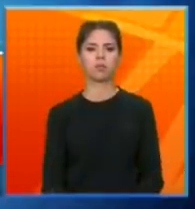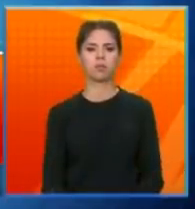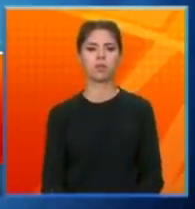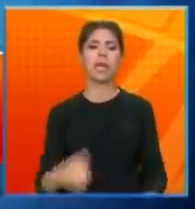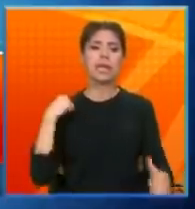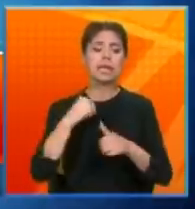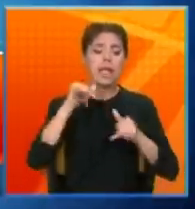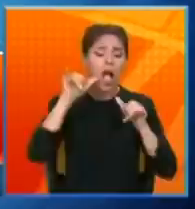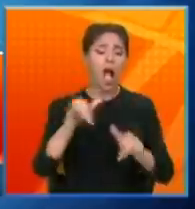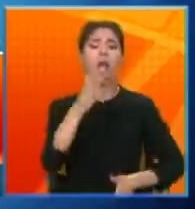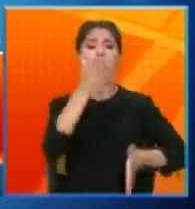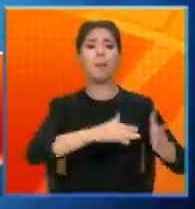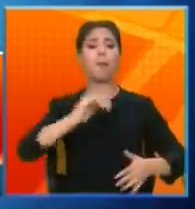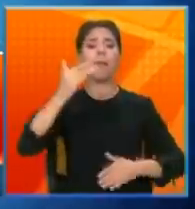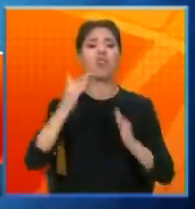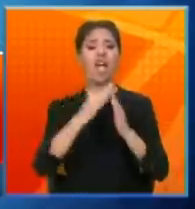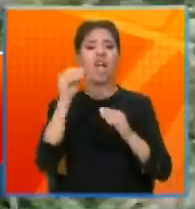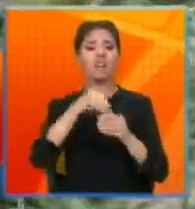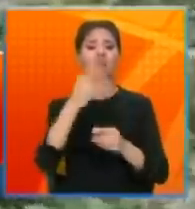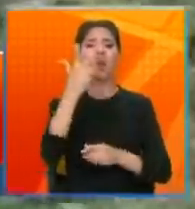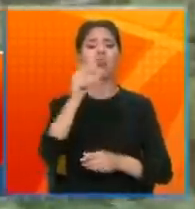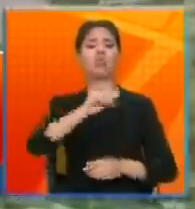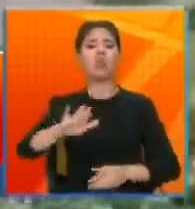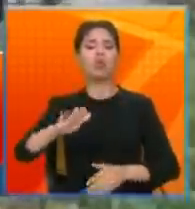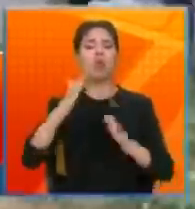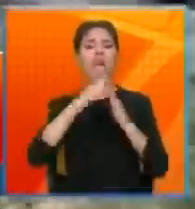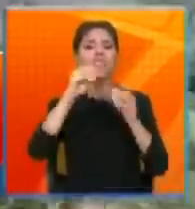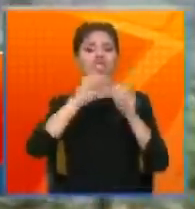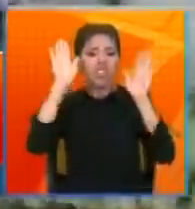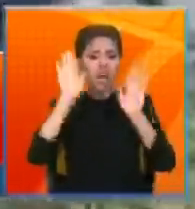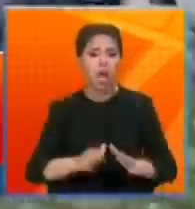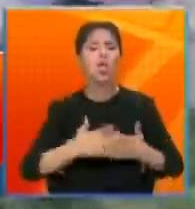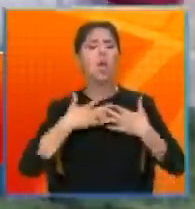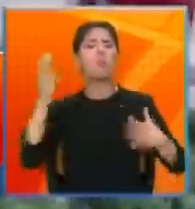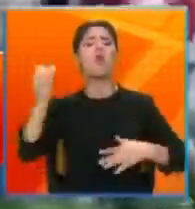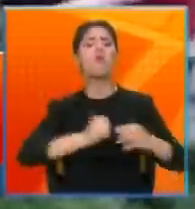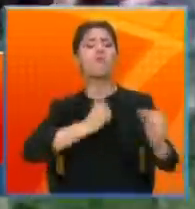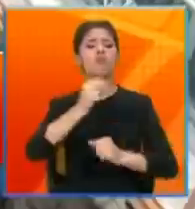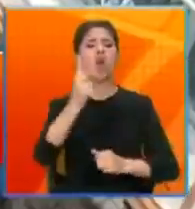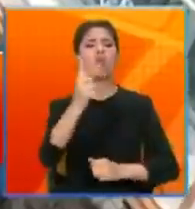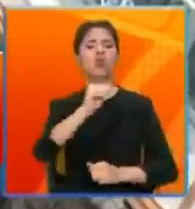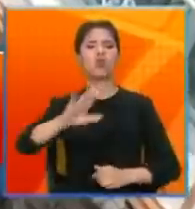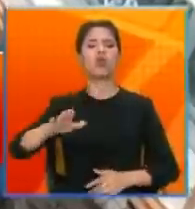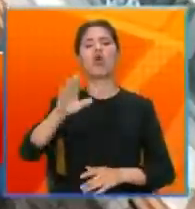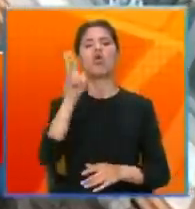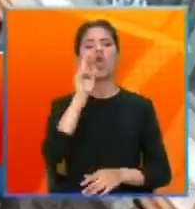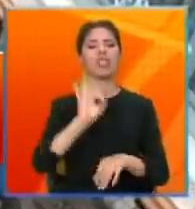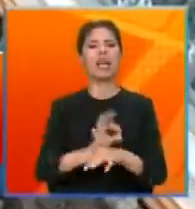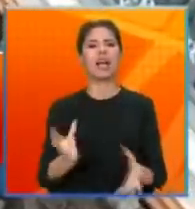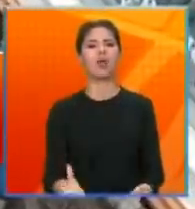Yine aynı mahallede bir diğer evde 3 çocuk mahsur kalmıştı. Büyük çabalar sonucu 3'ü de sağ salim çıkarıldı.